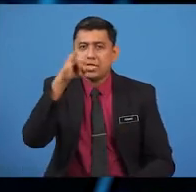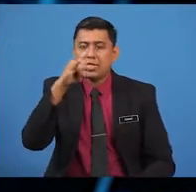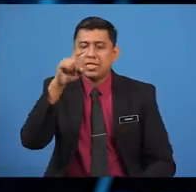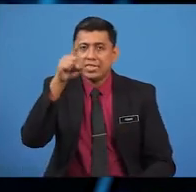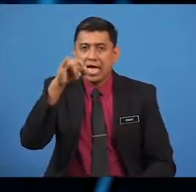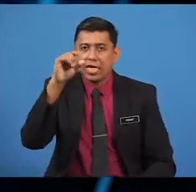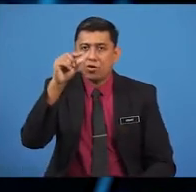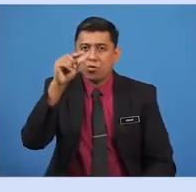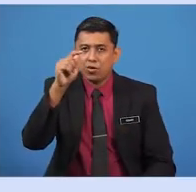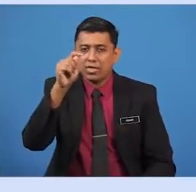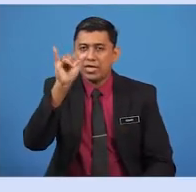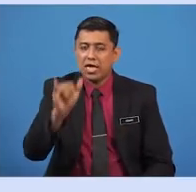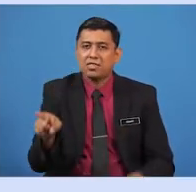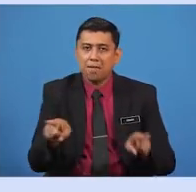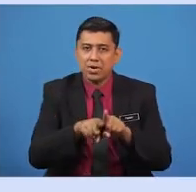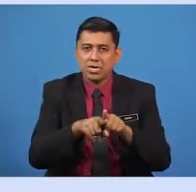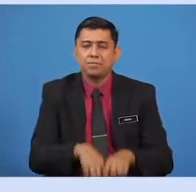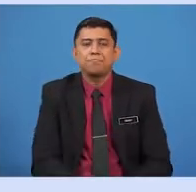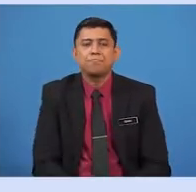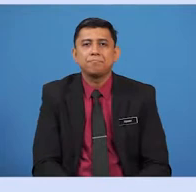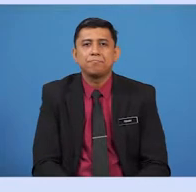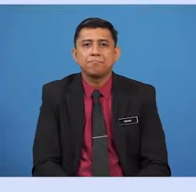zigot yang sama?